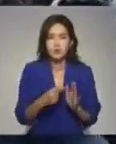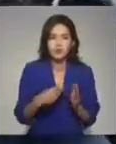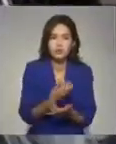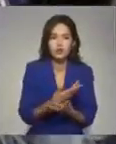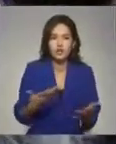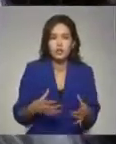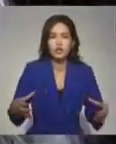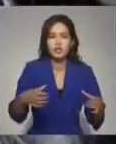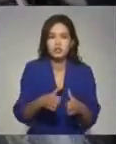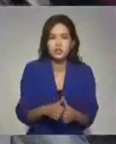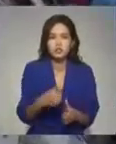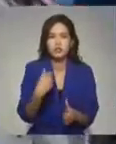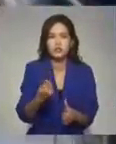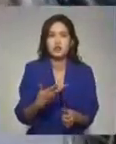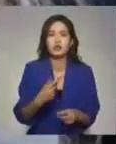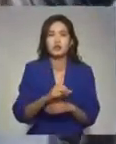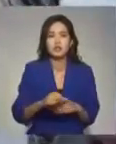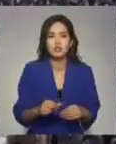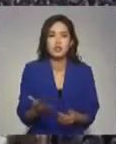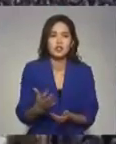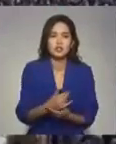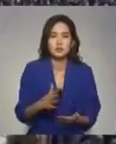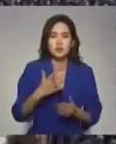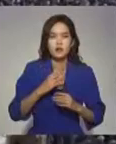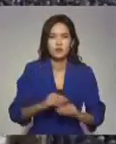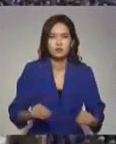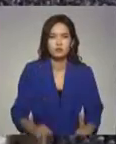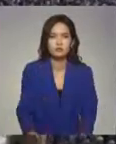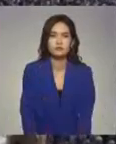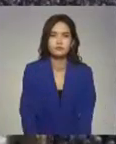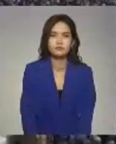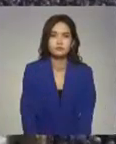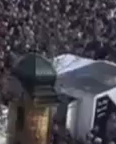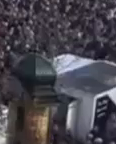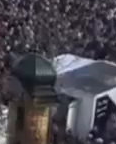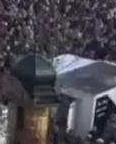Пятой Республики, то и они уходить с улиц не собираются. Анара Сюмбаева, Астана Таймс.